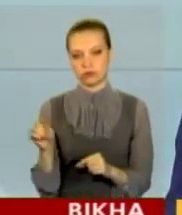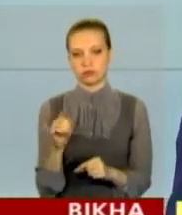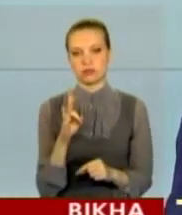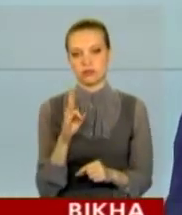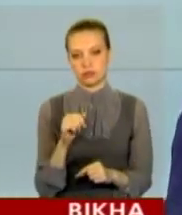материк